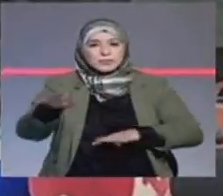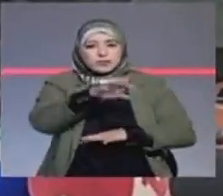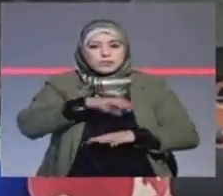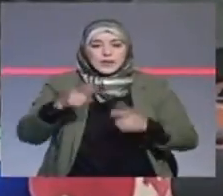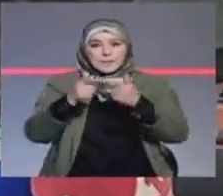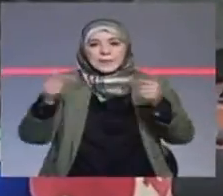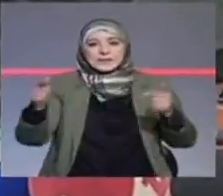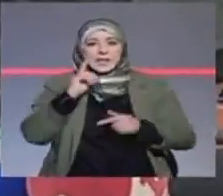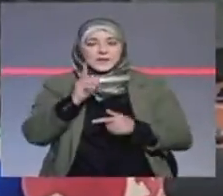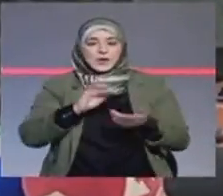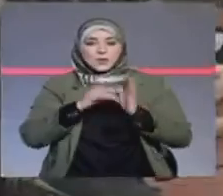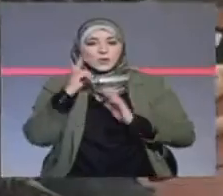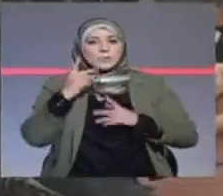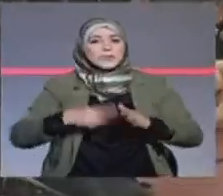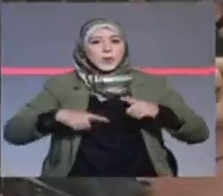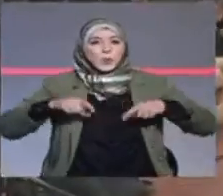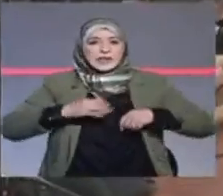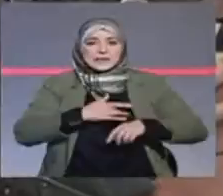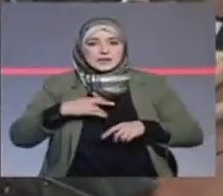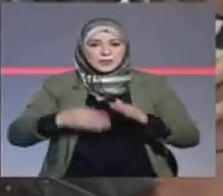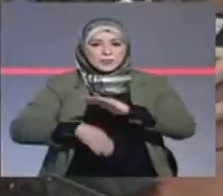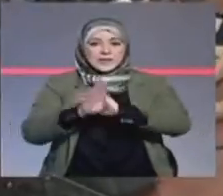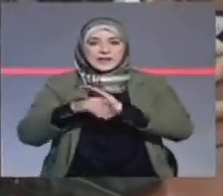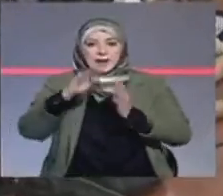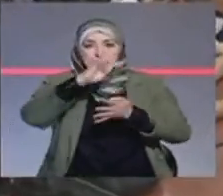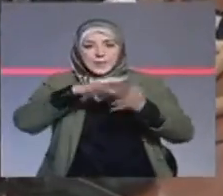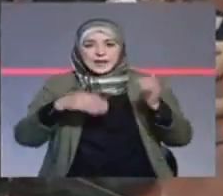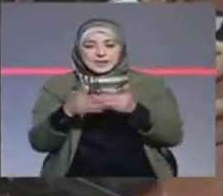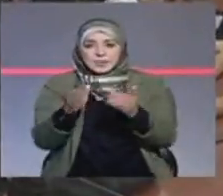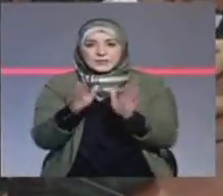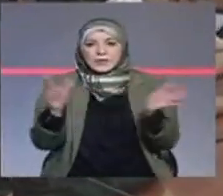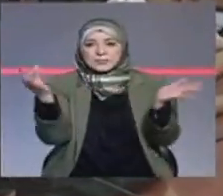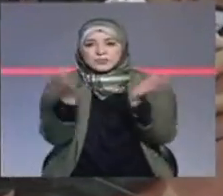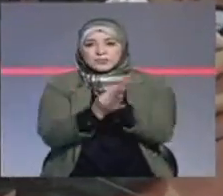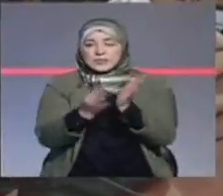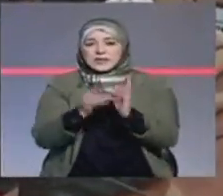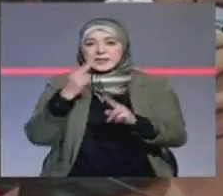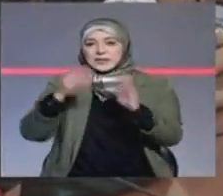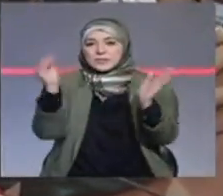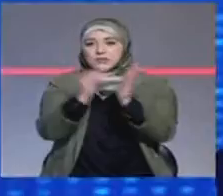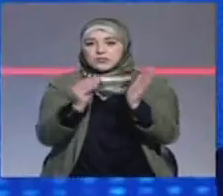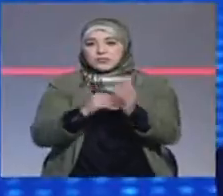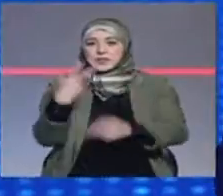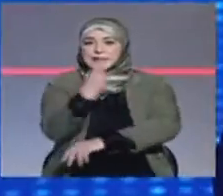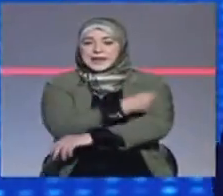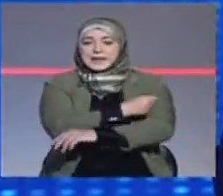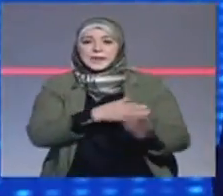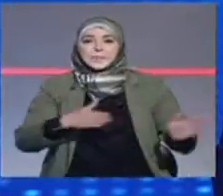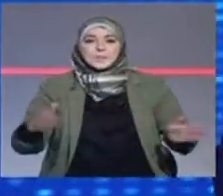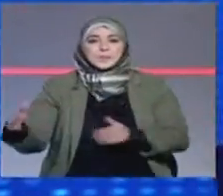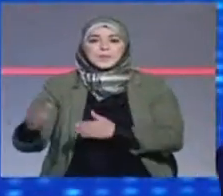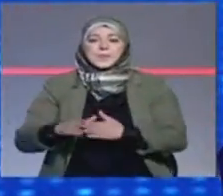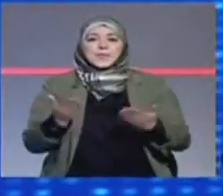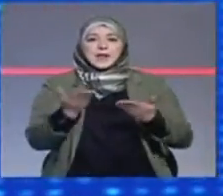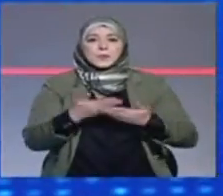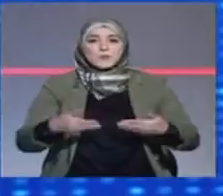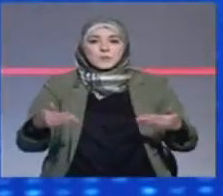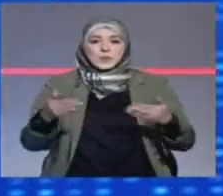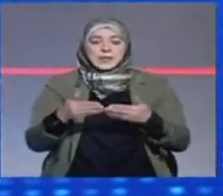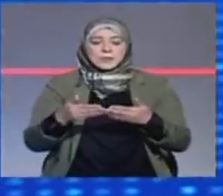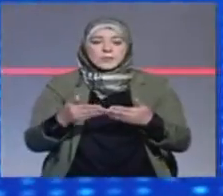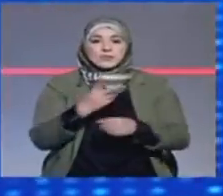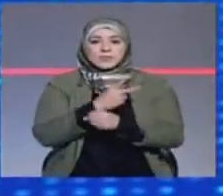أعلنت وزارة الصحة انطلاق العمل بمنظومة البيانات المفتوحة على منصة إيفاكس للتسجيل في التلقيح. وصفوا